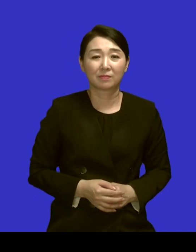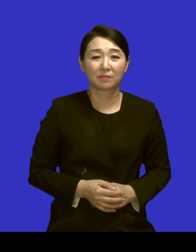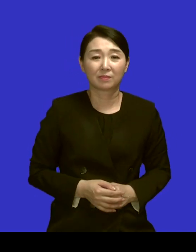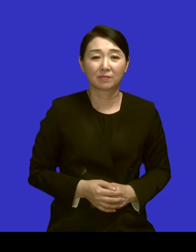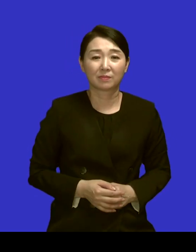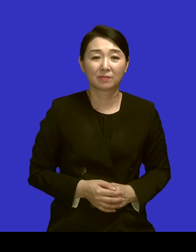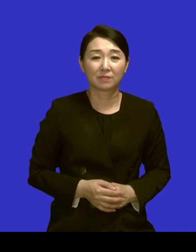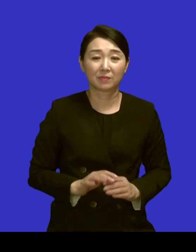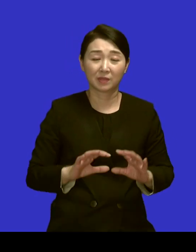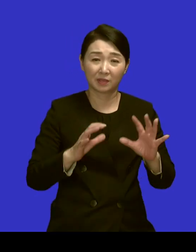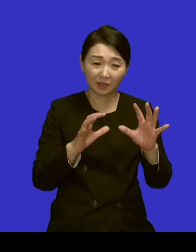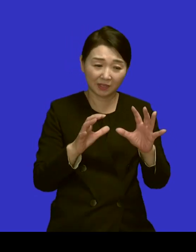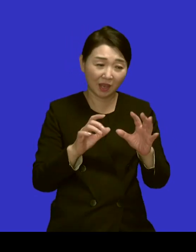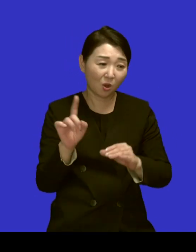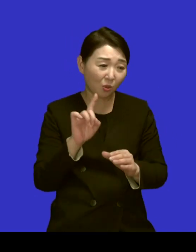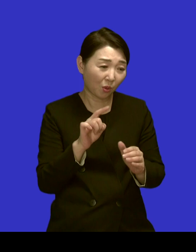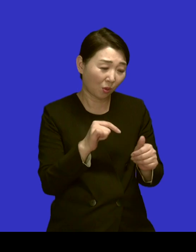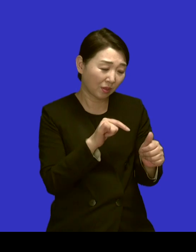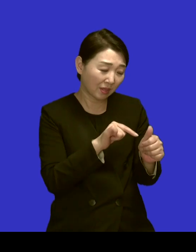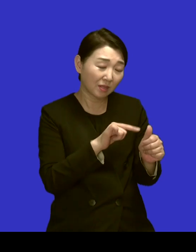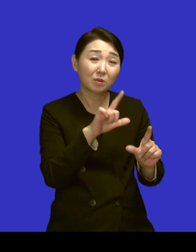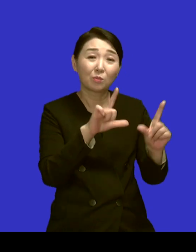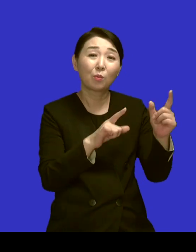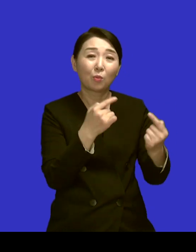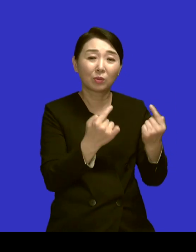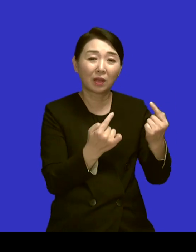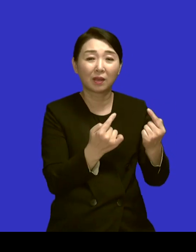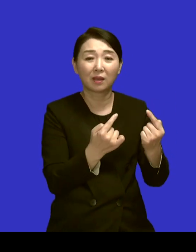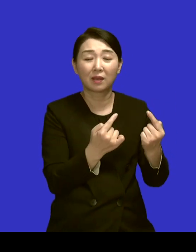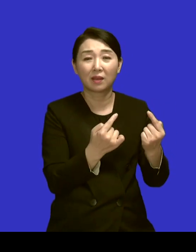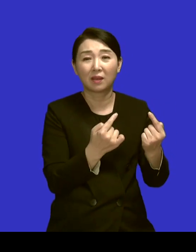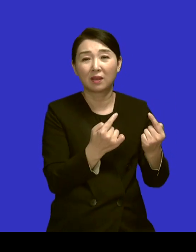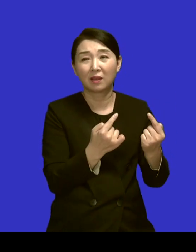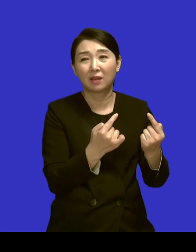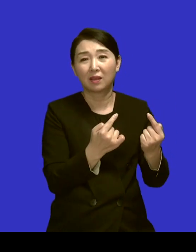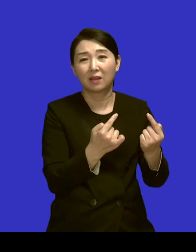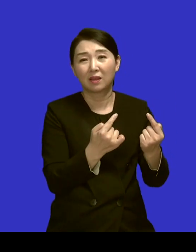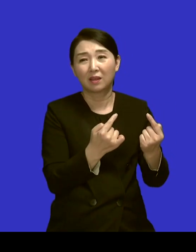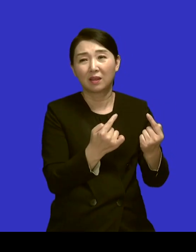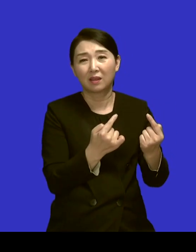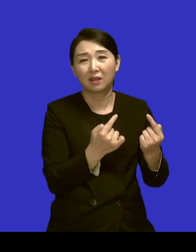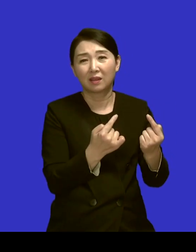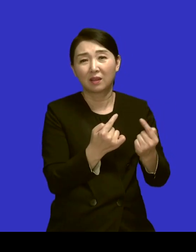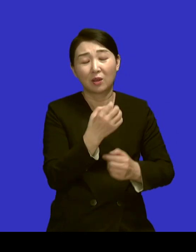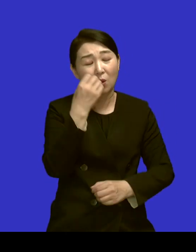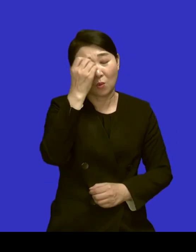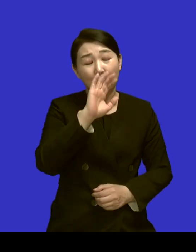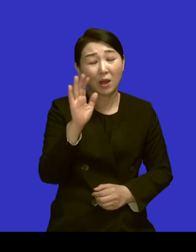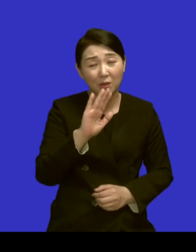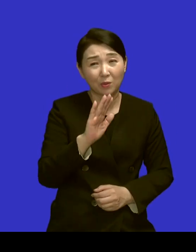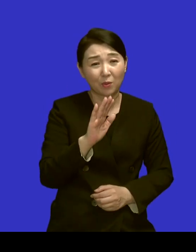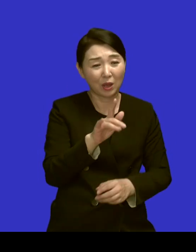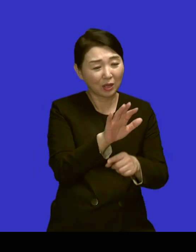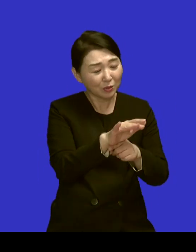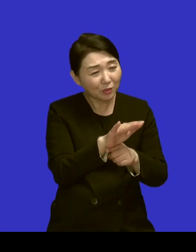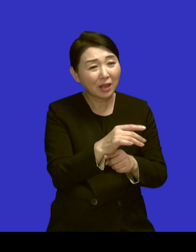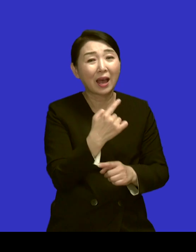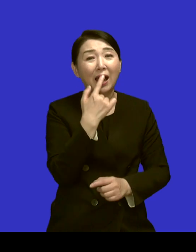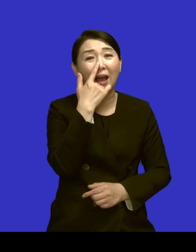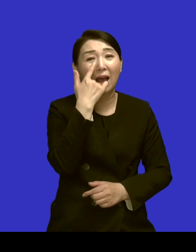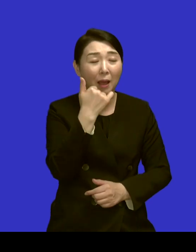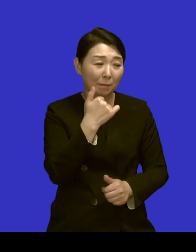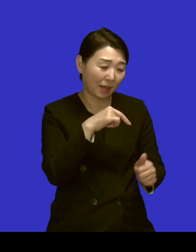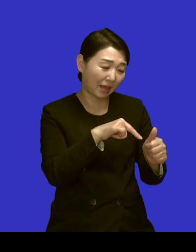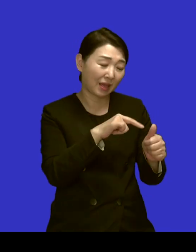세상 어떤 등보다 세련되지 못한, 어쩌면 촌스러웠던 우리 아빠